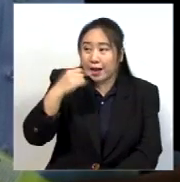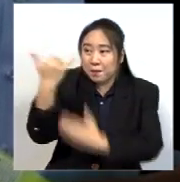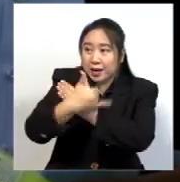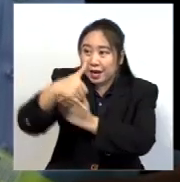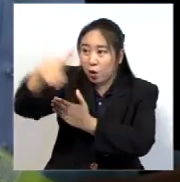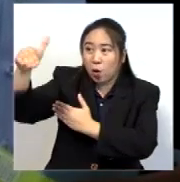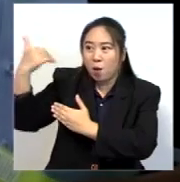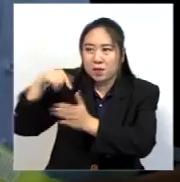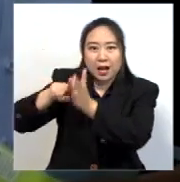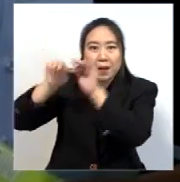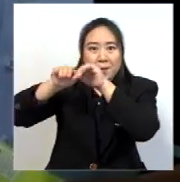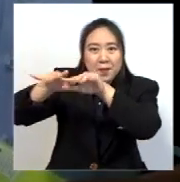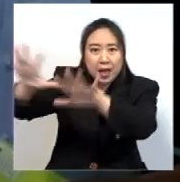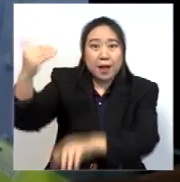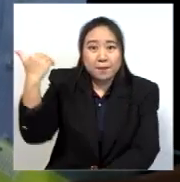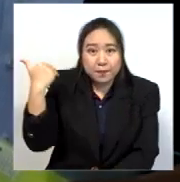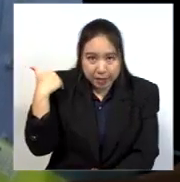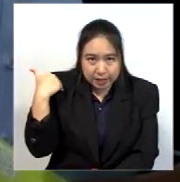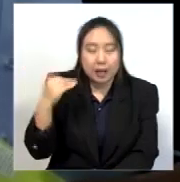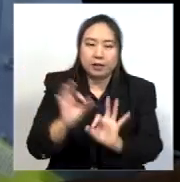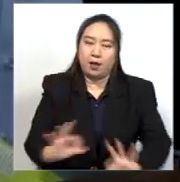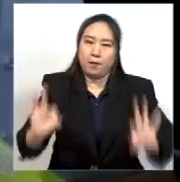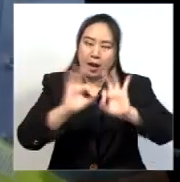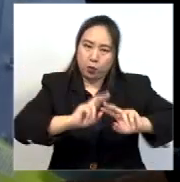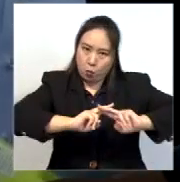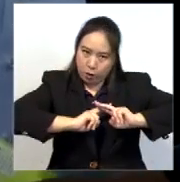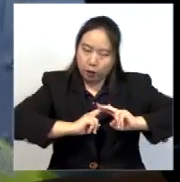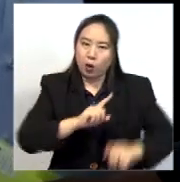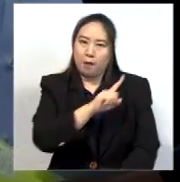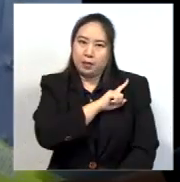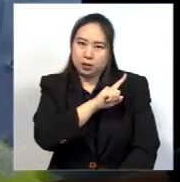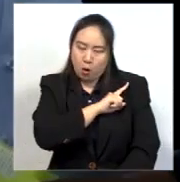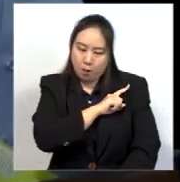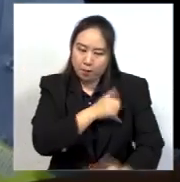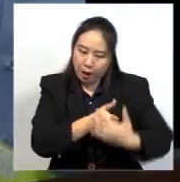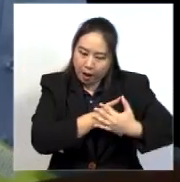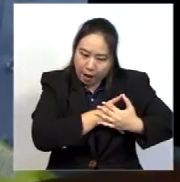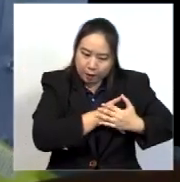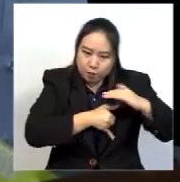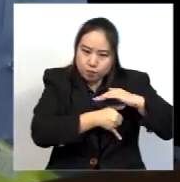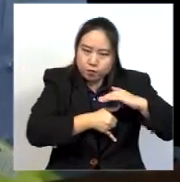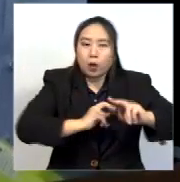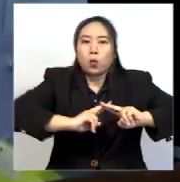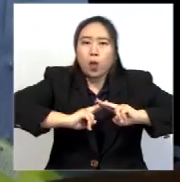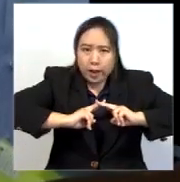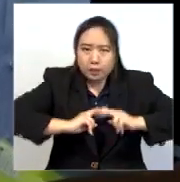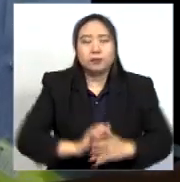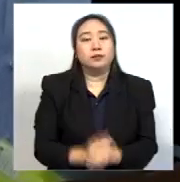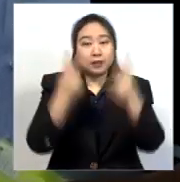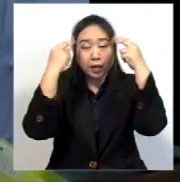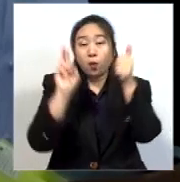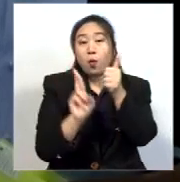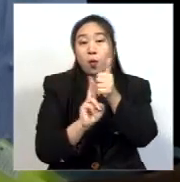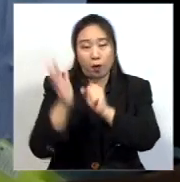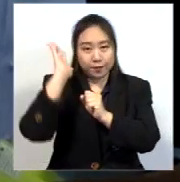งสูงอันนี้จะต้องมีความรับผิดชอบต่อสังคมในการกักกันตัวเองฟังประเด็นนี้จากรองนายกรัฐม